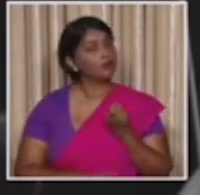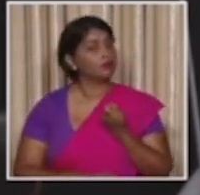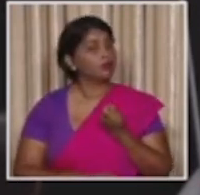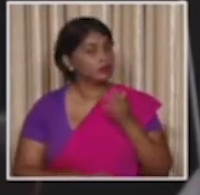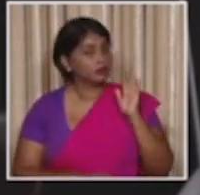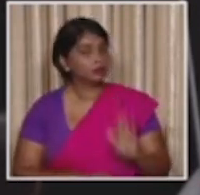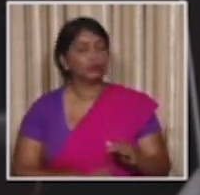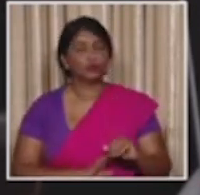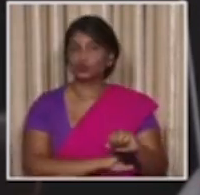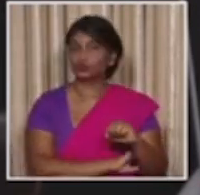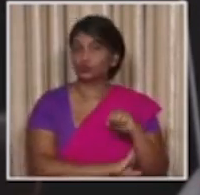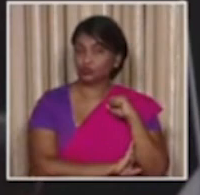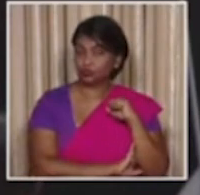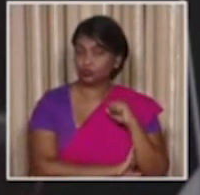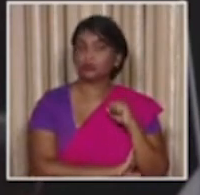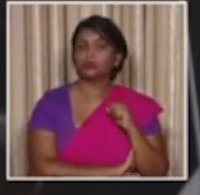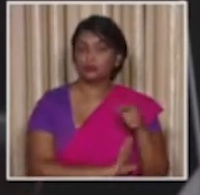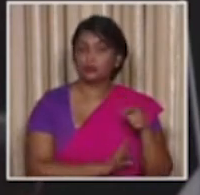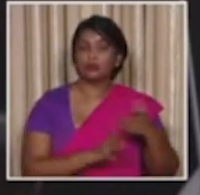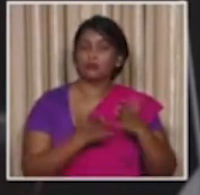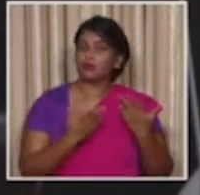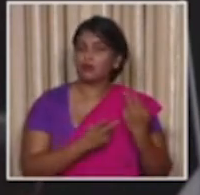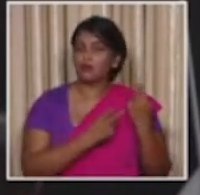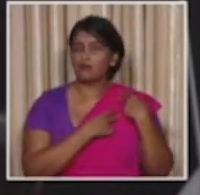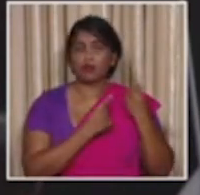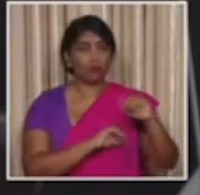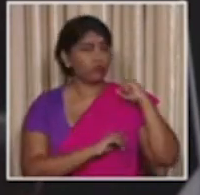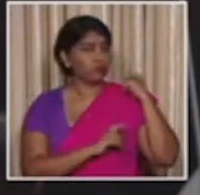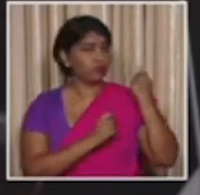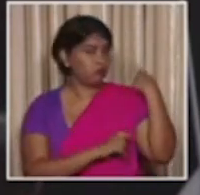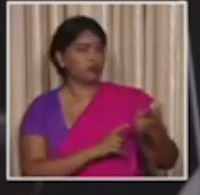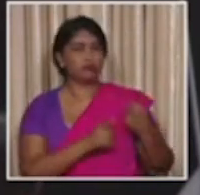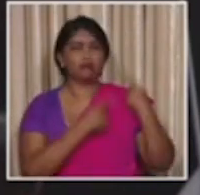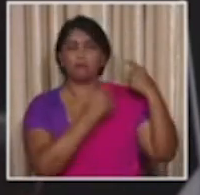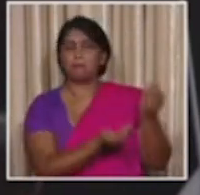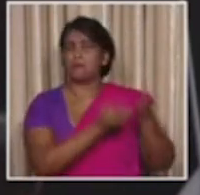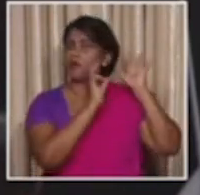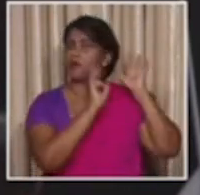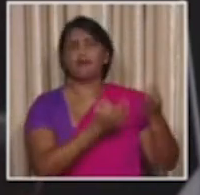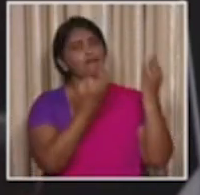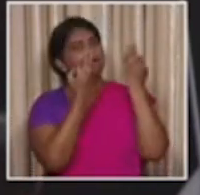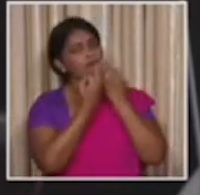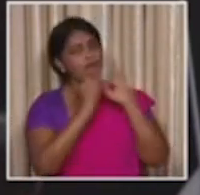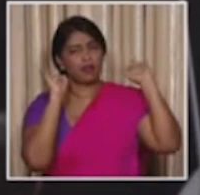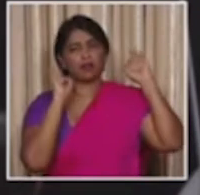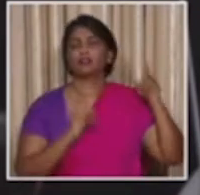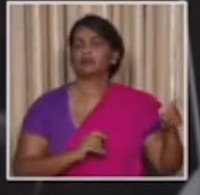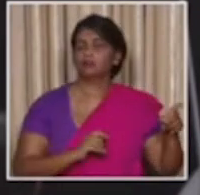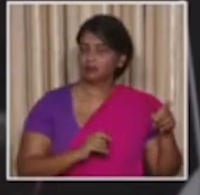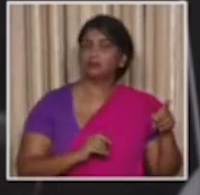ආර්ථික වශයෙන් ශක්තිමත් කොටසට කිසිම බරක් දාන්න නැතුව ඒ අය ඒ බරෙන් සම්පූර්ණයෙන් නිදහස්